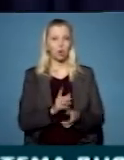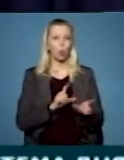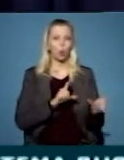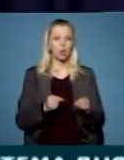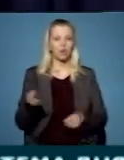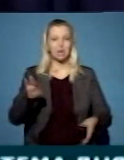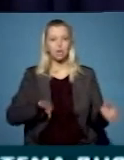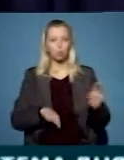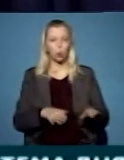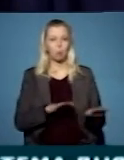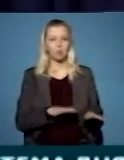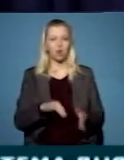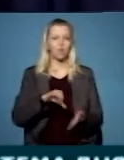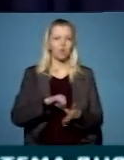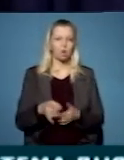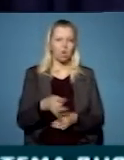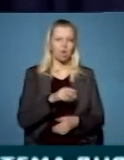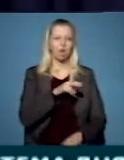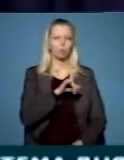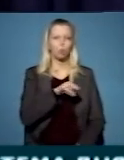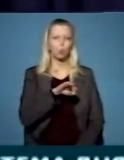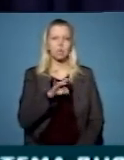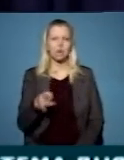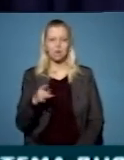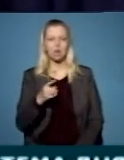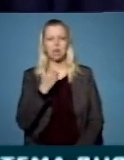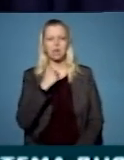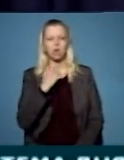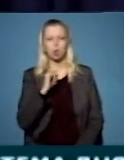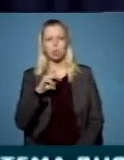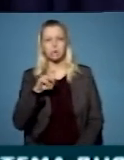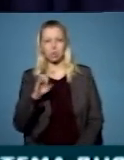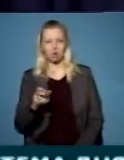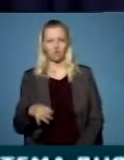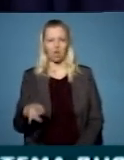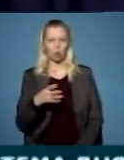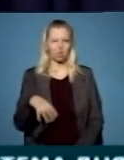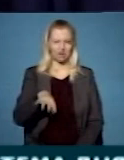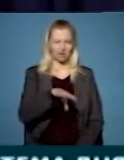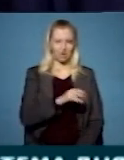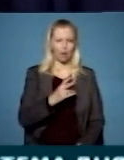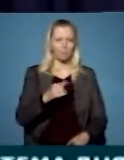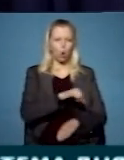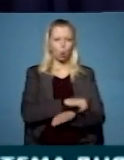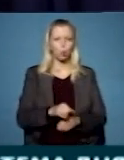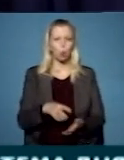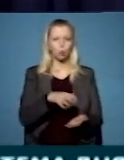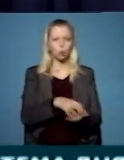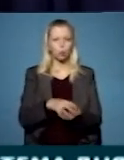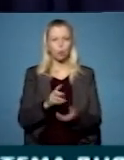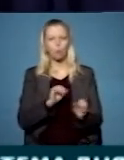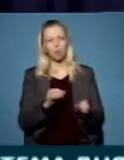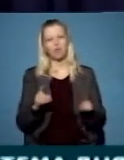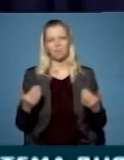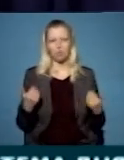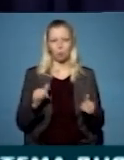їхали в гірську місцевість, в Вижницький район, Путильський район, Красноїрський, так, ну, в ці прикордонну зону, щоб можливо